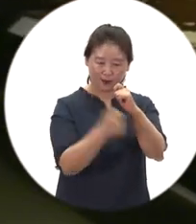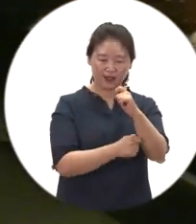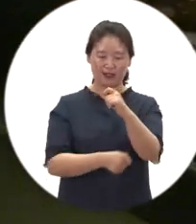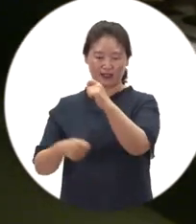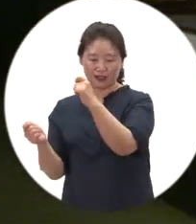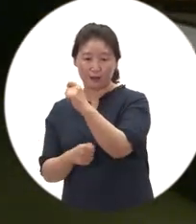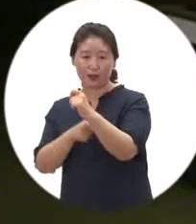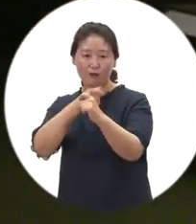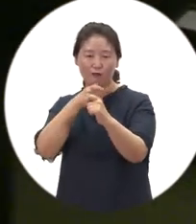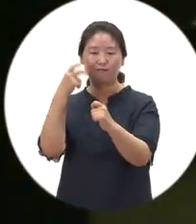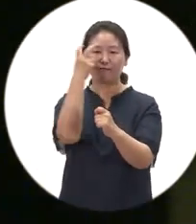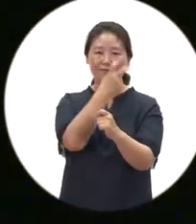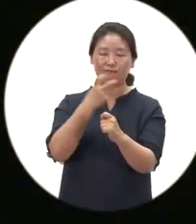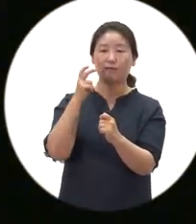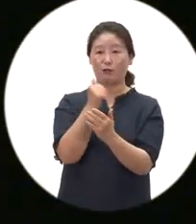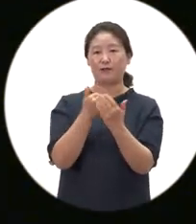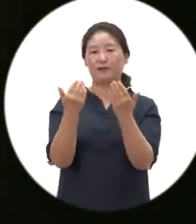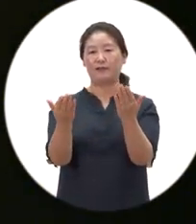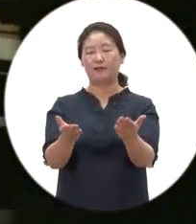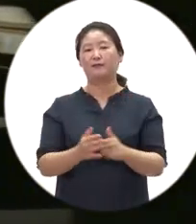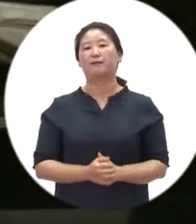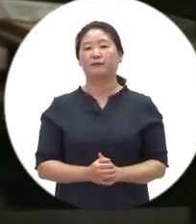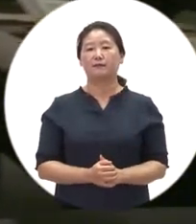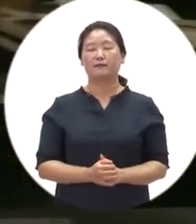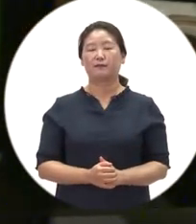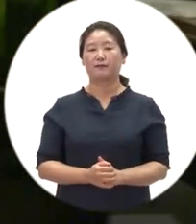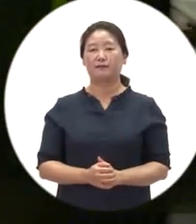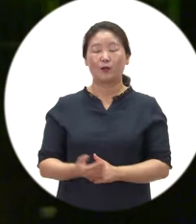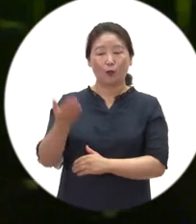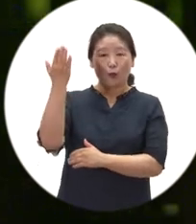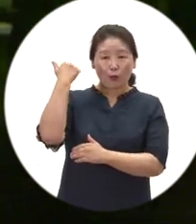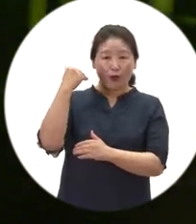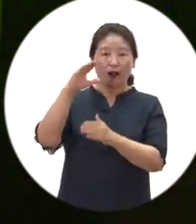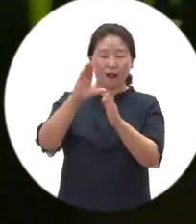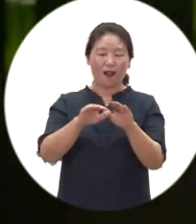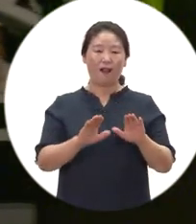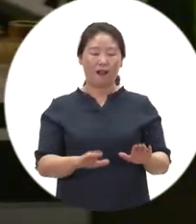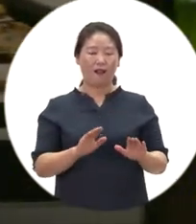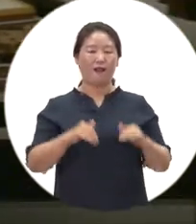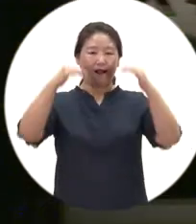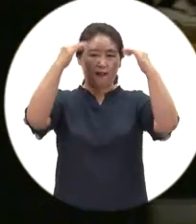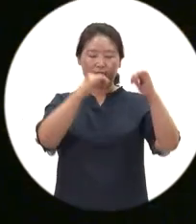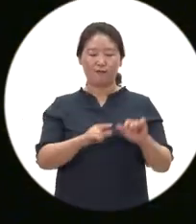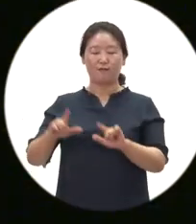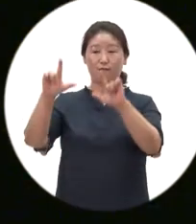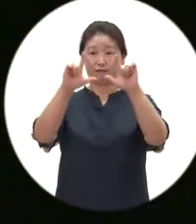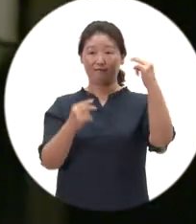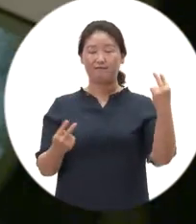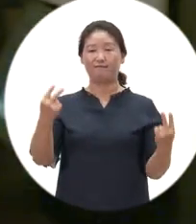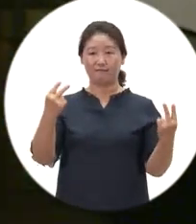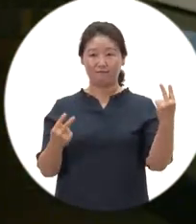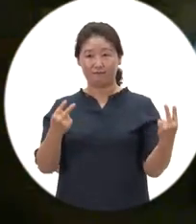김매기, 물대기 등의 생업활동도 소개했습니다. 그리고 전통시대와 근현대 시기에 더위 나기 풍습을 비교해 볼